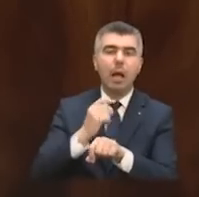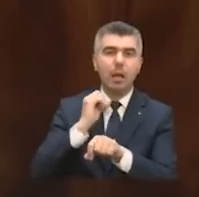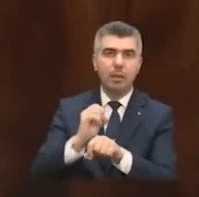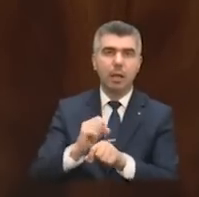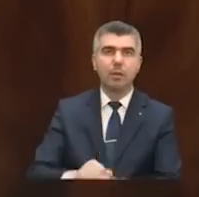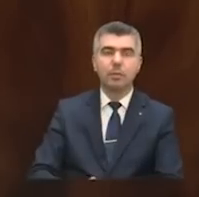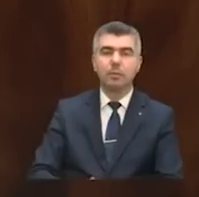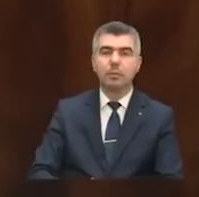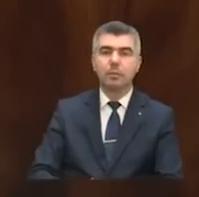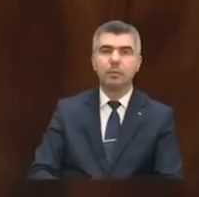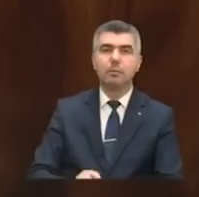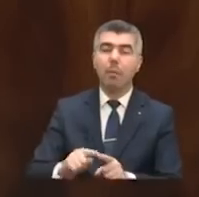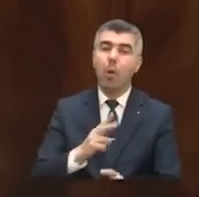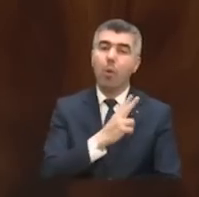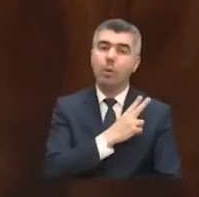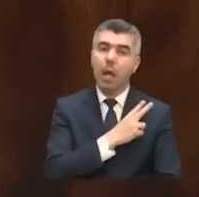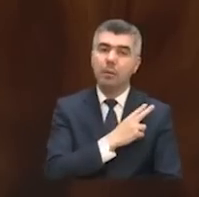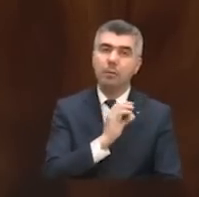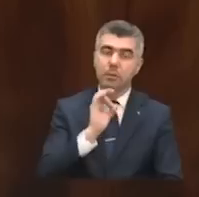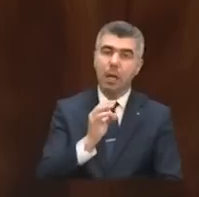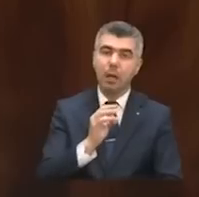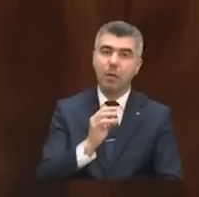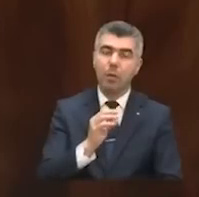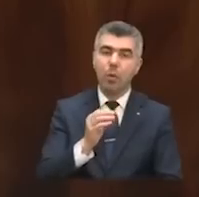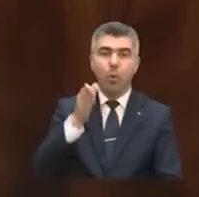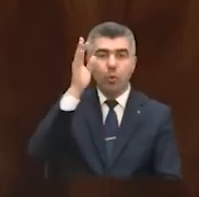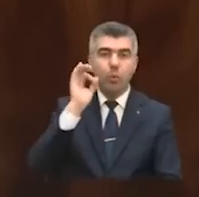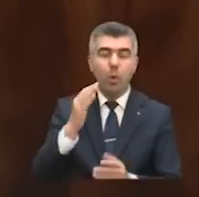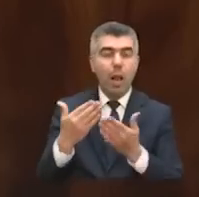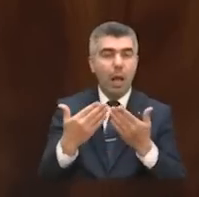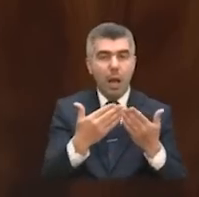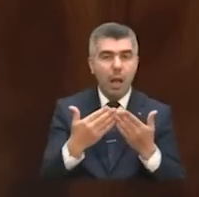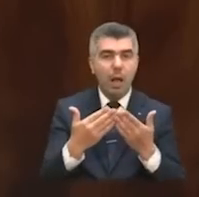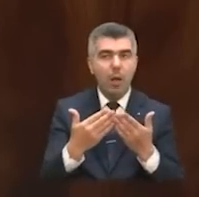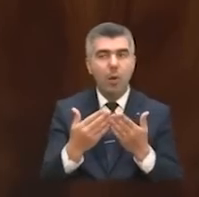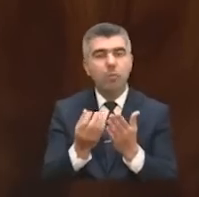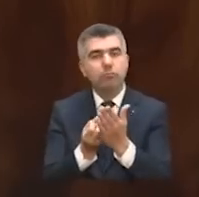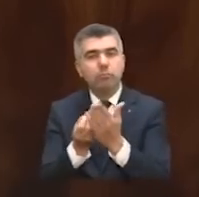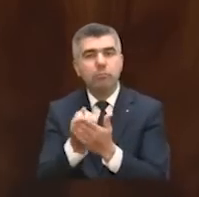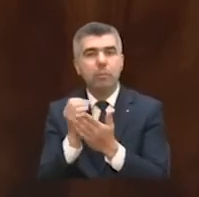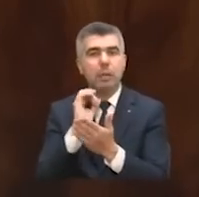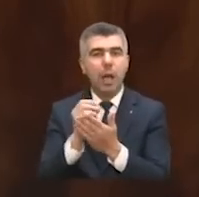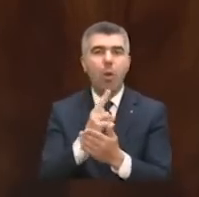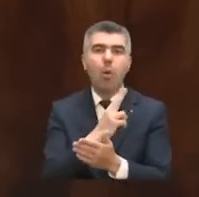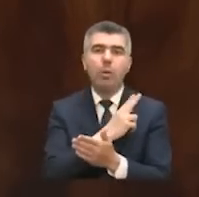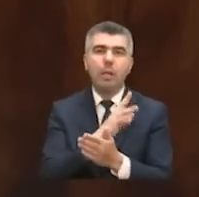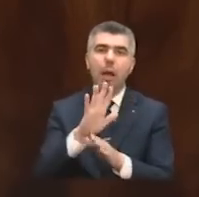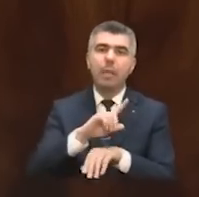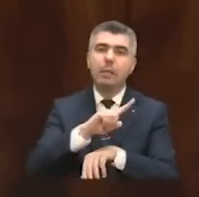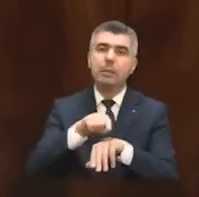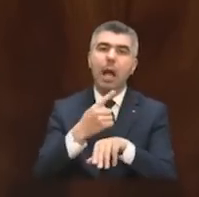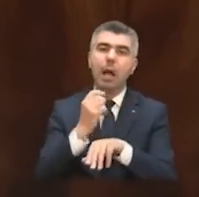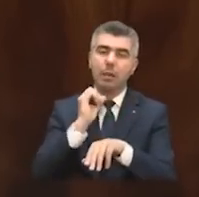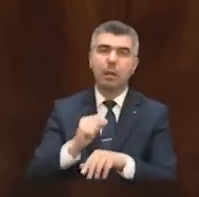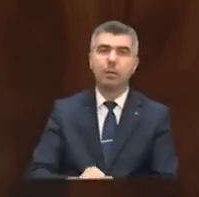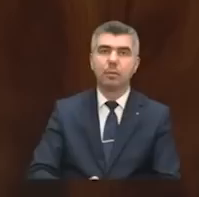دونك بغينا استاذ يعني وباحث كيقرا وميم طون كيقري وكيعطي من الوقت ديالو 5 ديال السوايع،